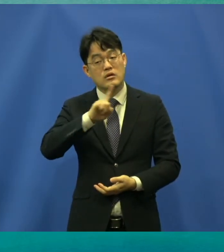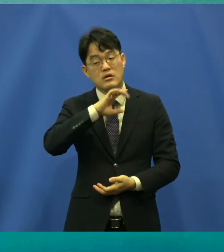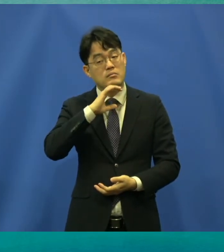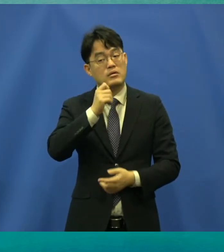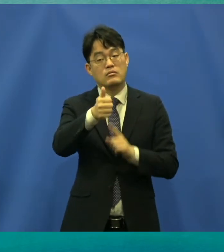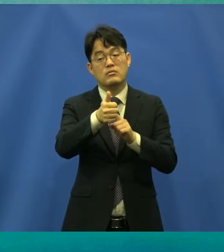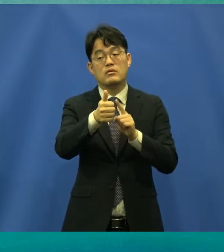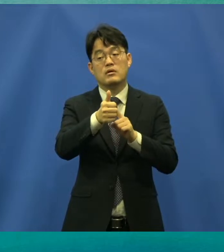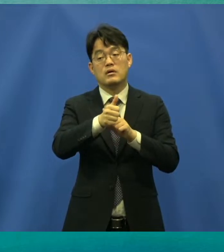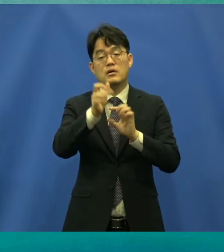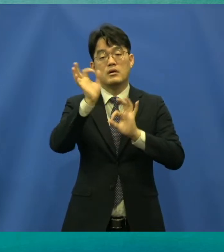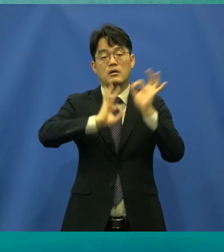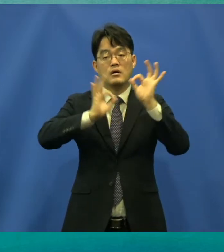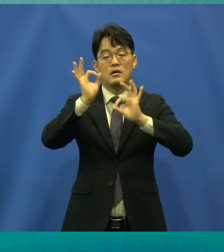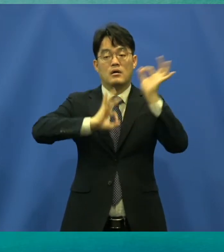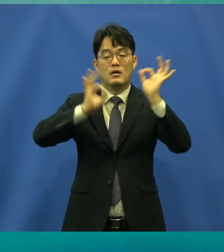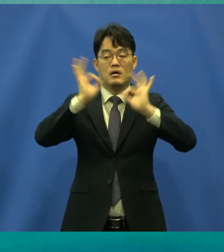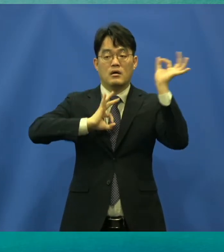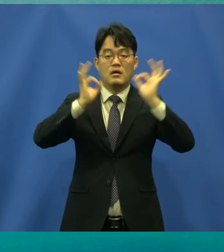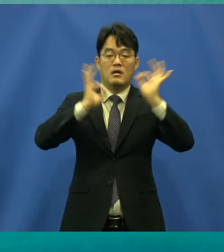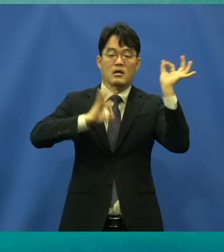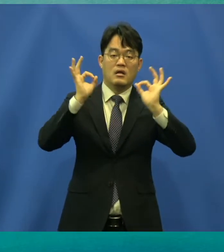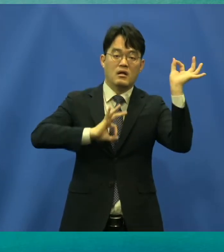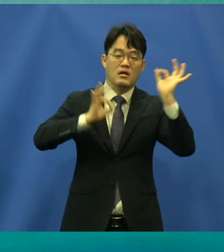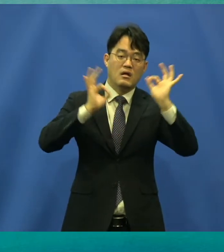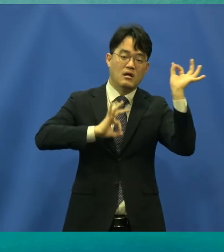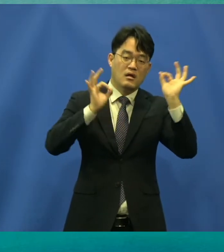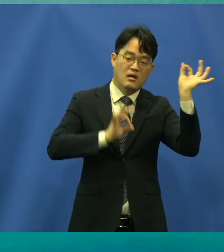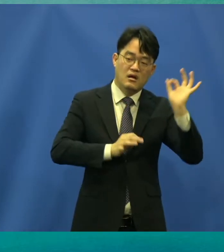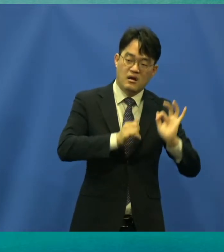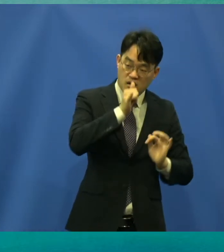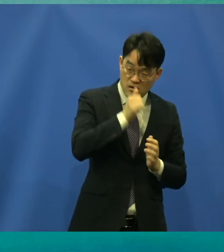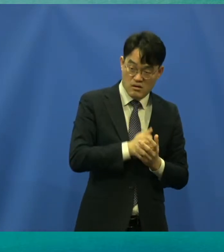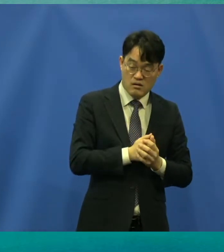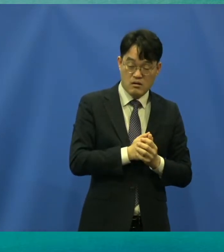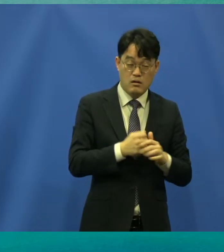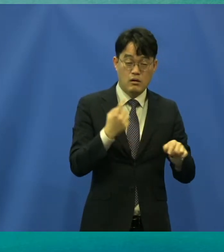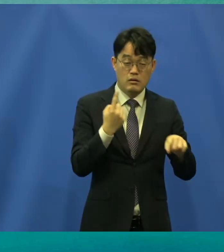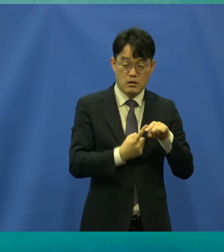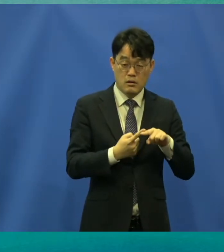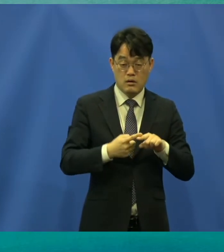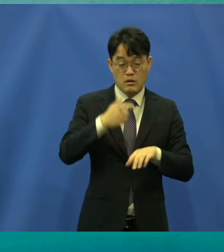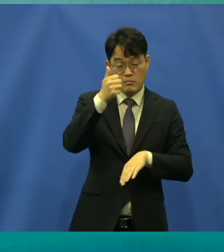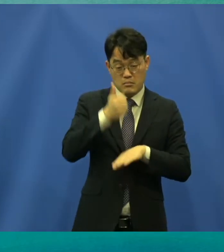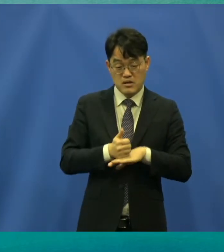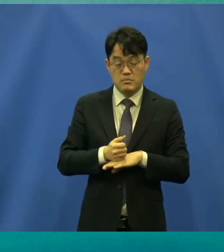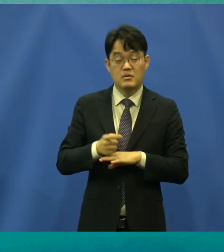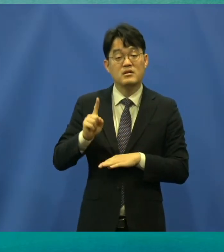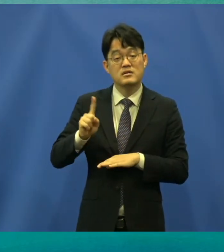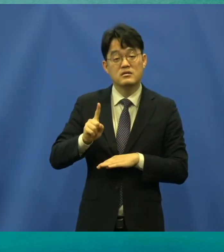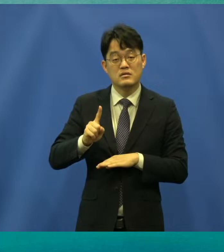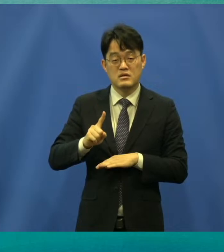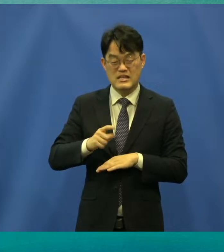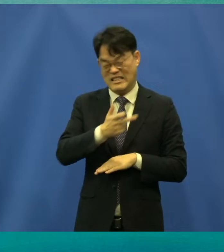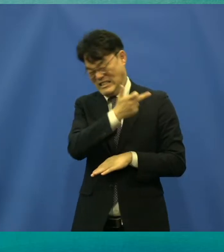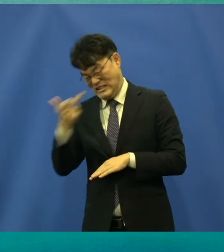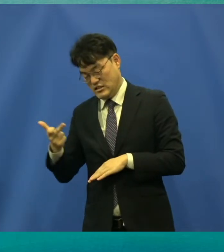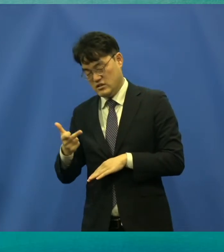그리고 결정적인 실수는 예수님의 십자가상에서 도망을 쳤습니다. 부인하고.